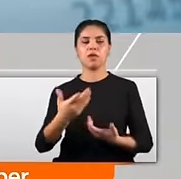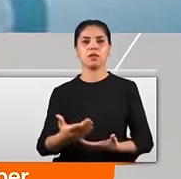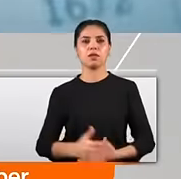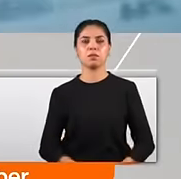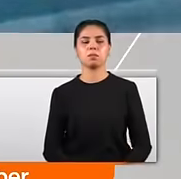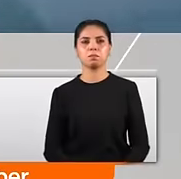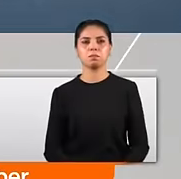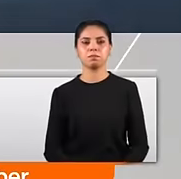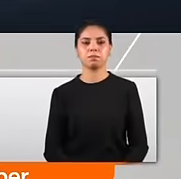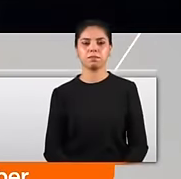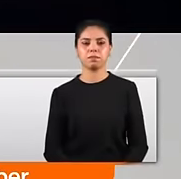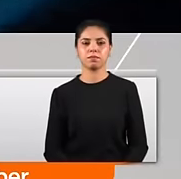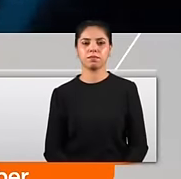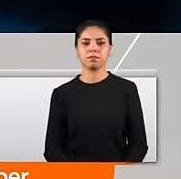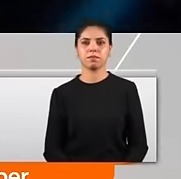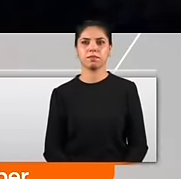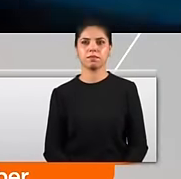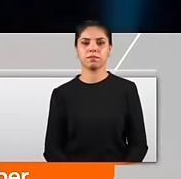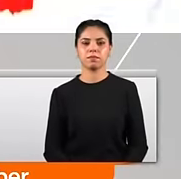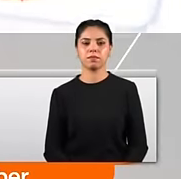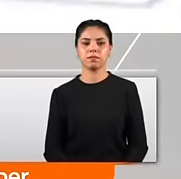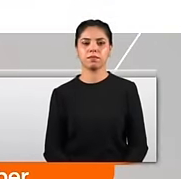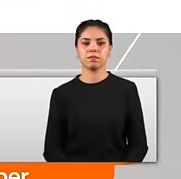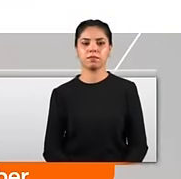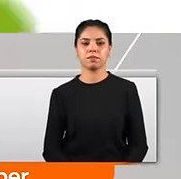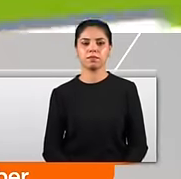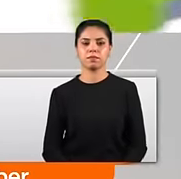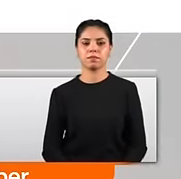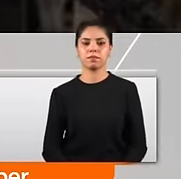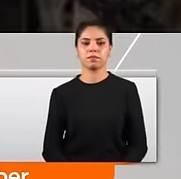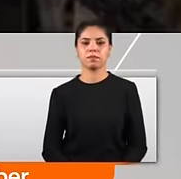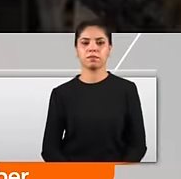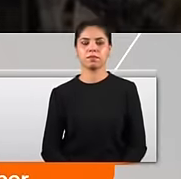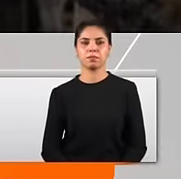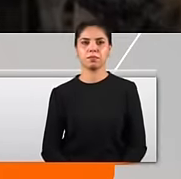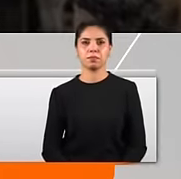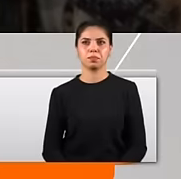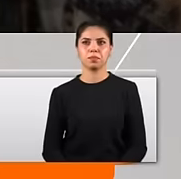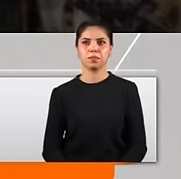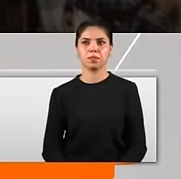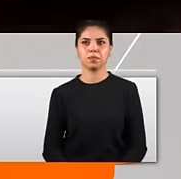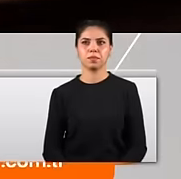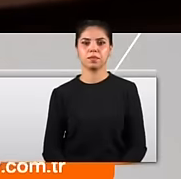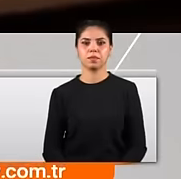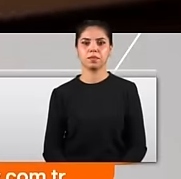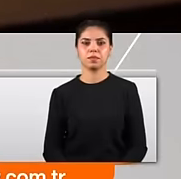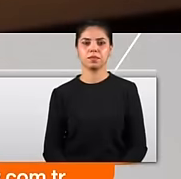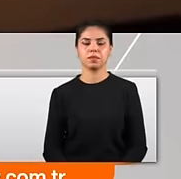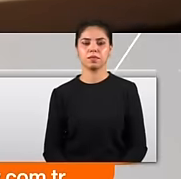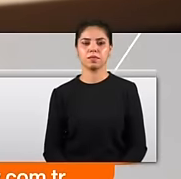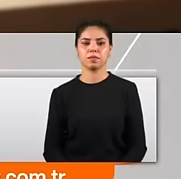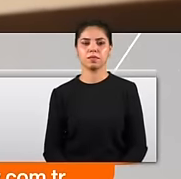ayında %109 bir büyüme gerçekleştirdi. Yıl sonuna kadar da bu hareketliliğin devam etmesini bekliyoruz. Toplam